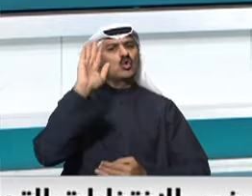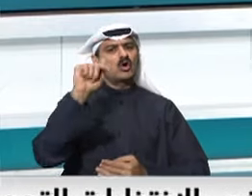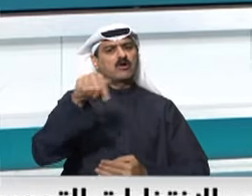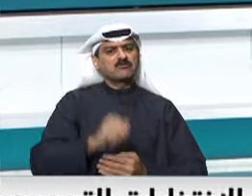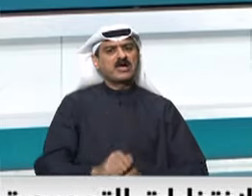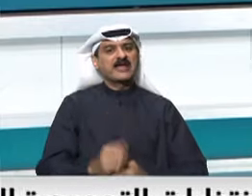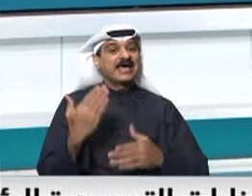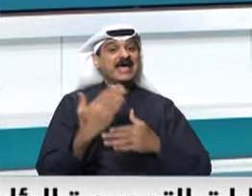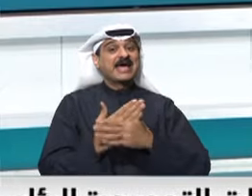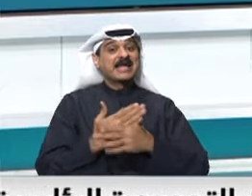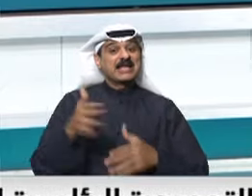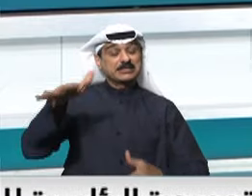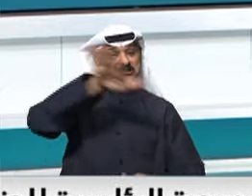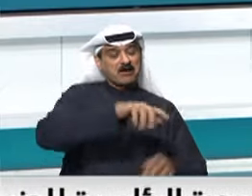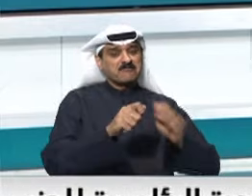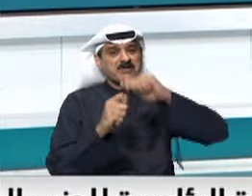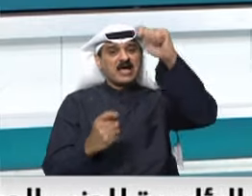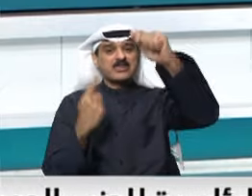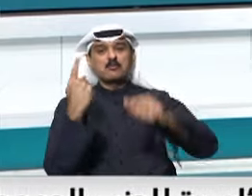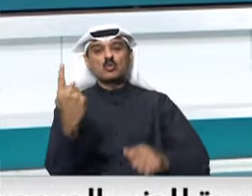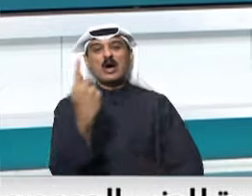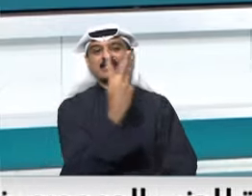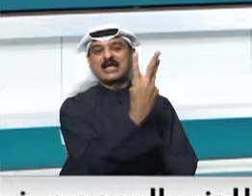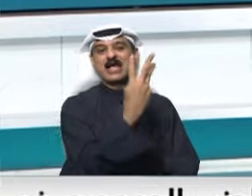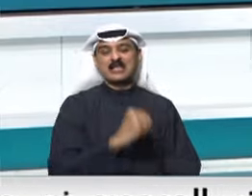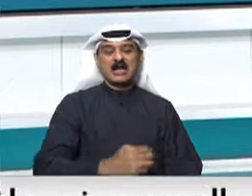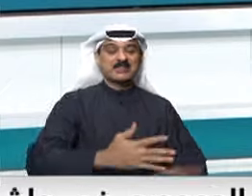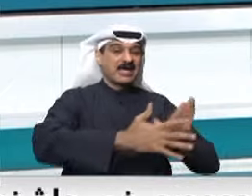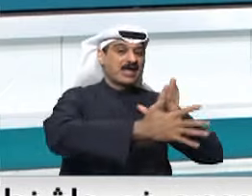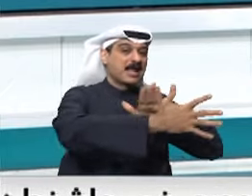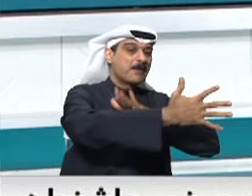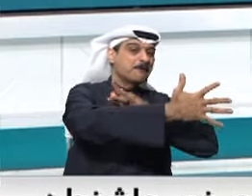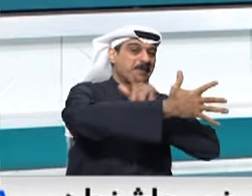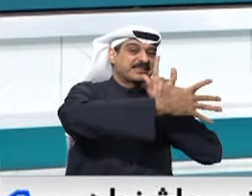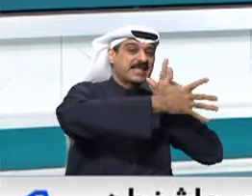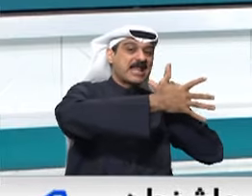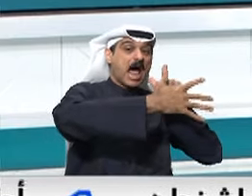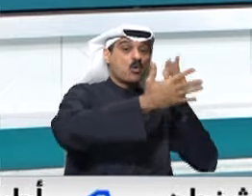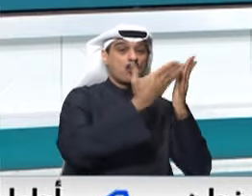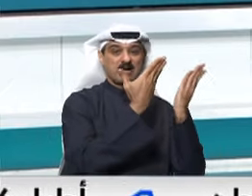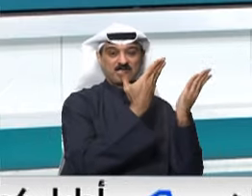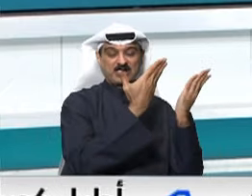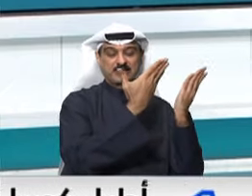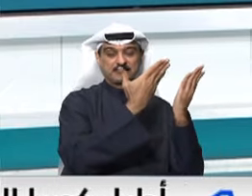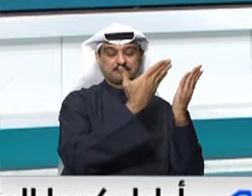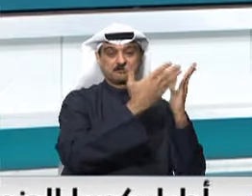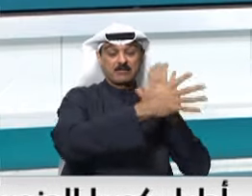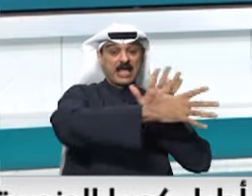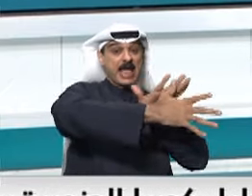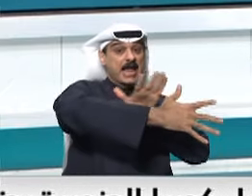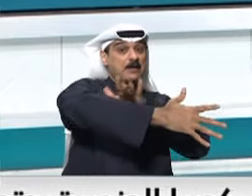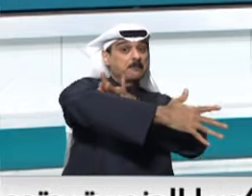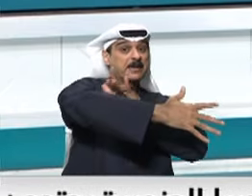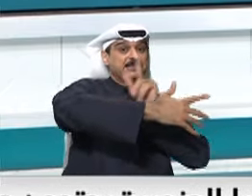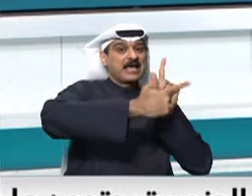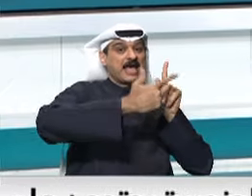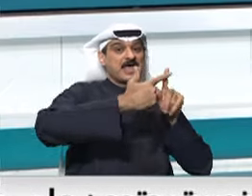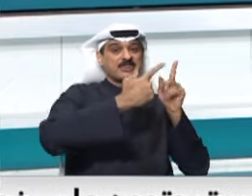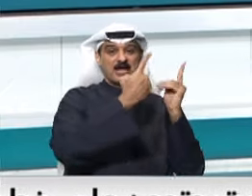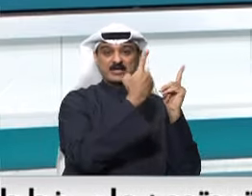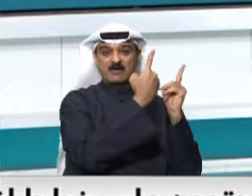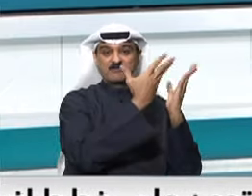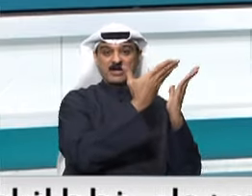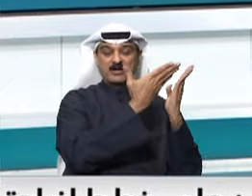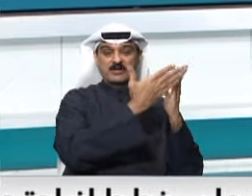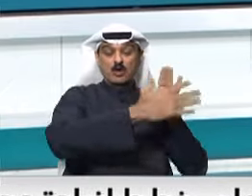الى ثلاثه قدم والفتره هذه من فترات الفساد المد الاول باذن الله الساعه 8 و10 دقائق صباحا والمد الثاني الساعه 5 و15